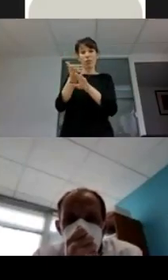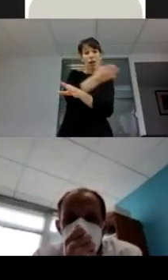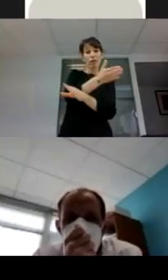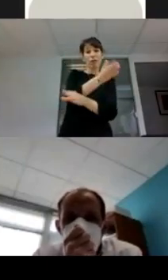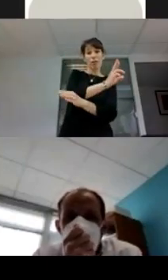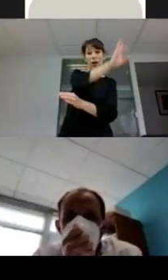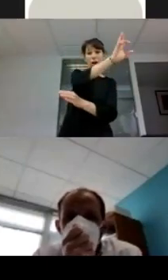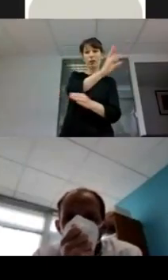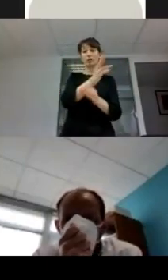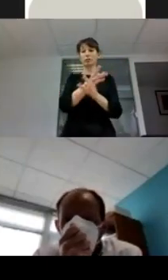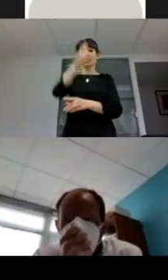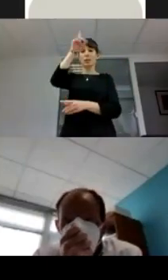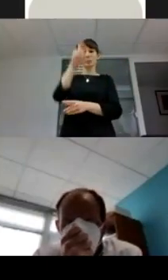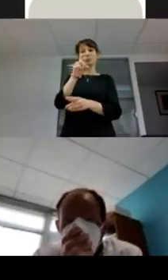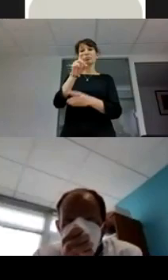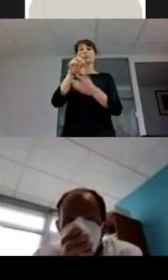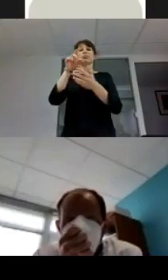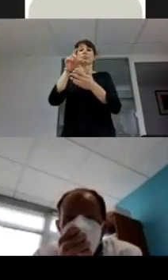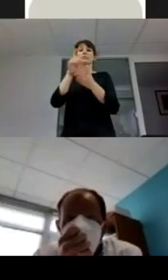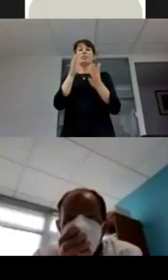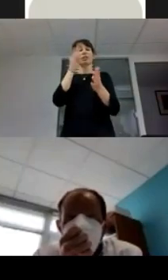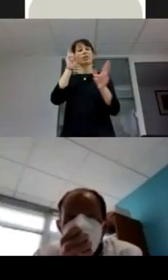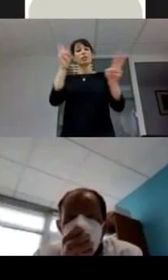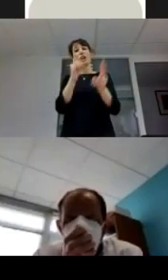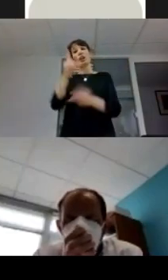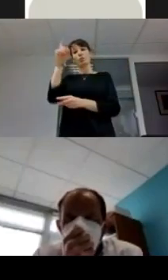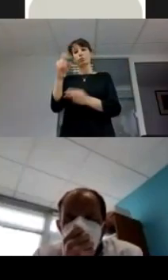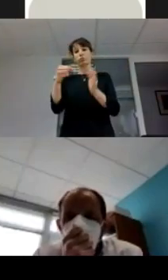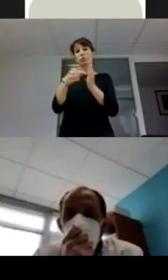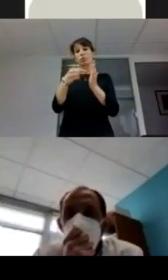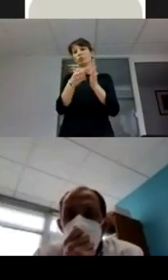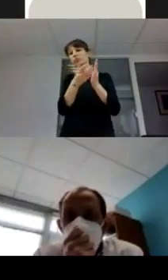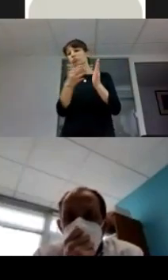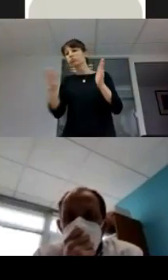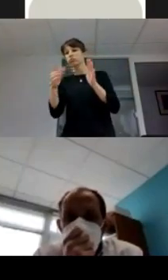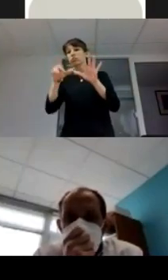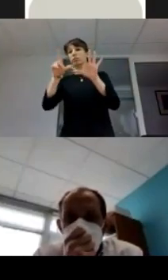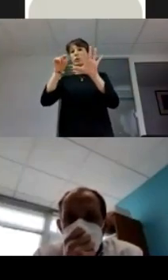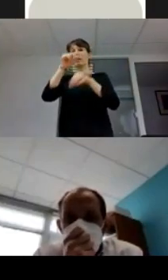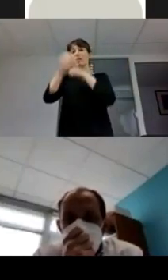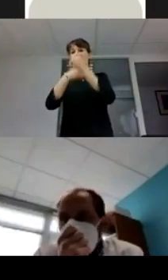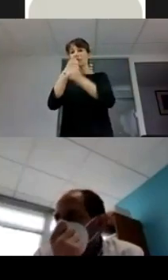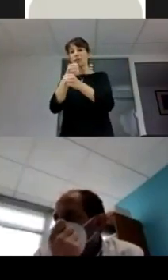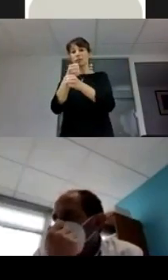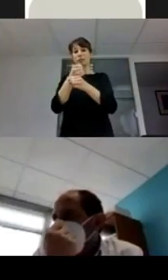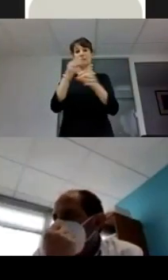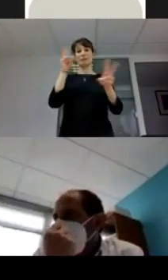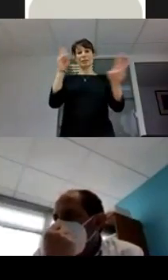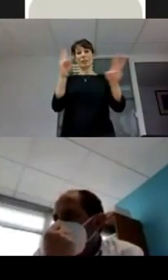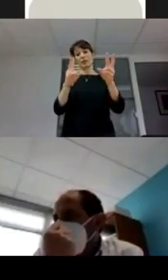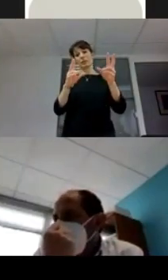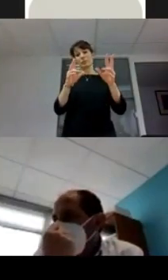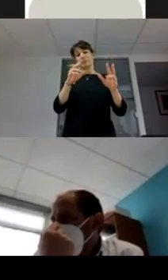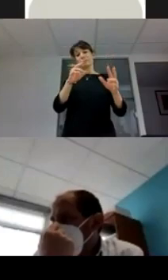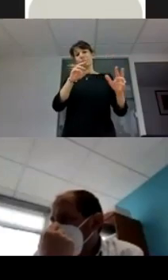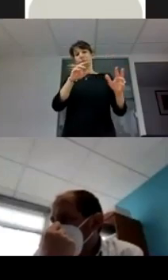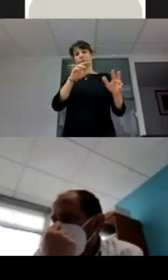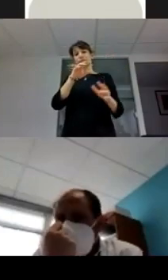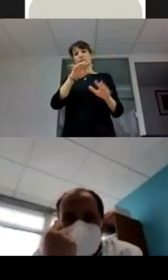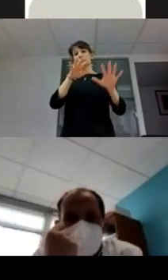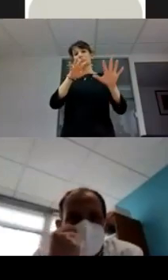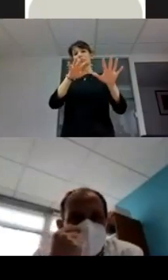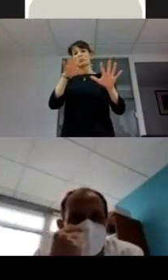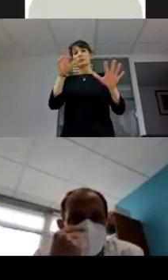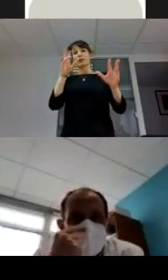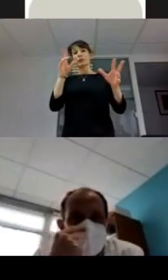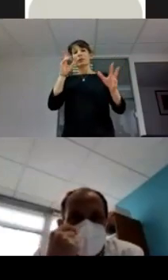vu, qui est rare avant 50 ans. La majeure partie des cas surviennent après 70 ans. Et près de